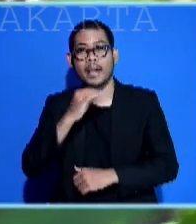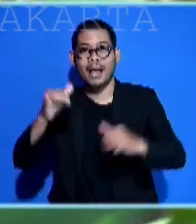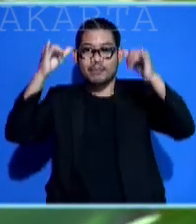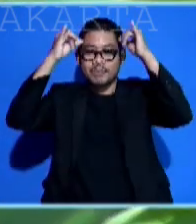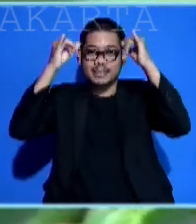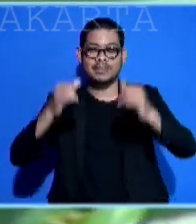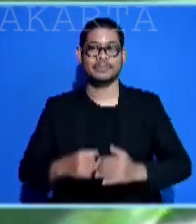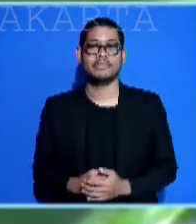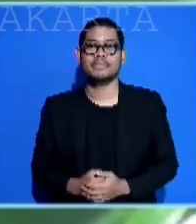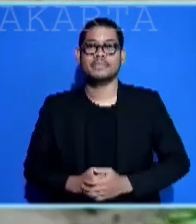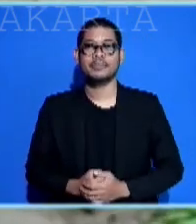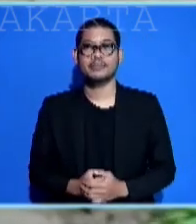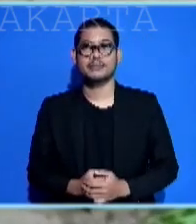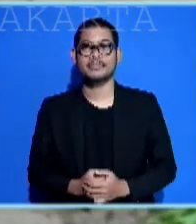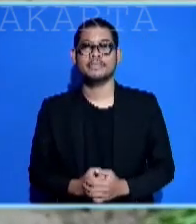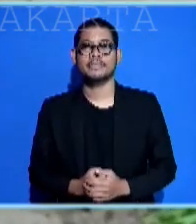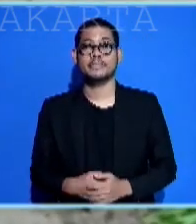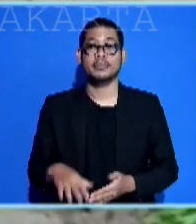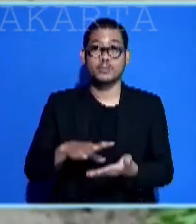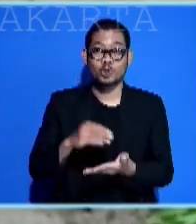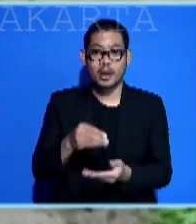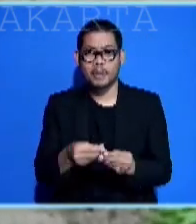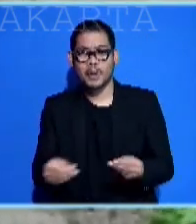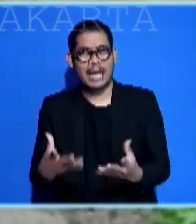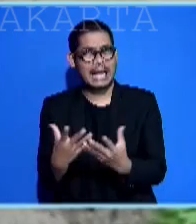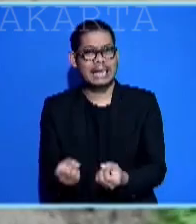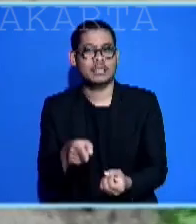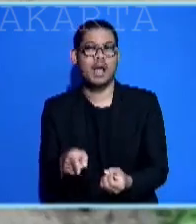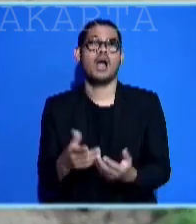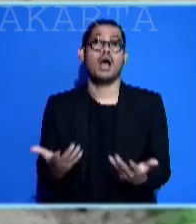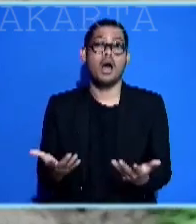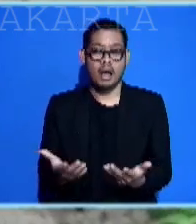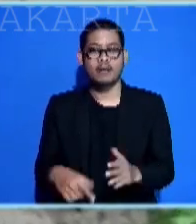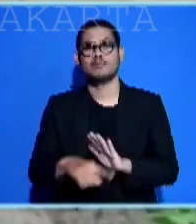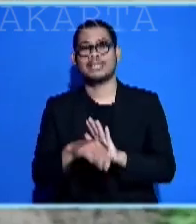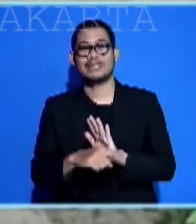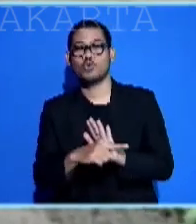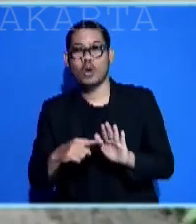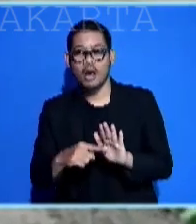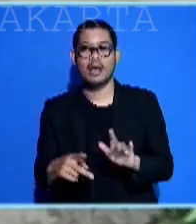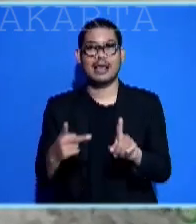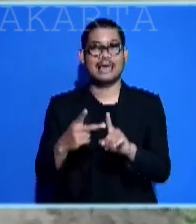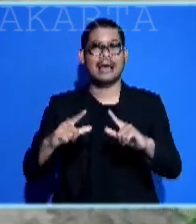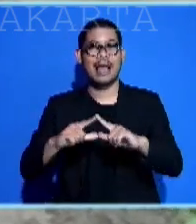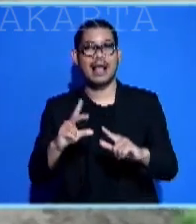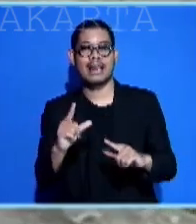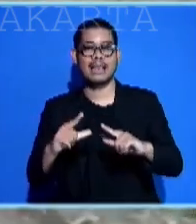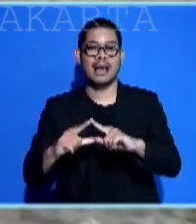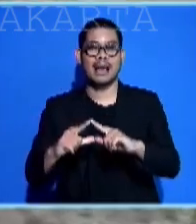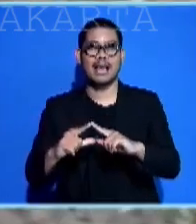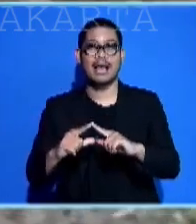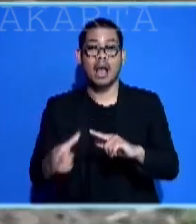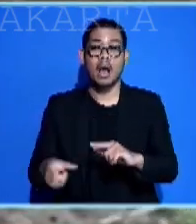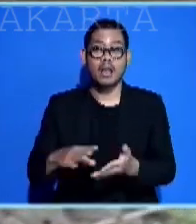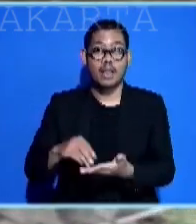mujudaken les ingkang kirang sanget unsur haranipun saget kawuningan nanem kates Menik pancen kapetang gampil-gampil Angel